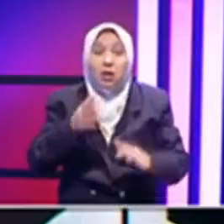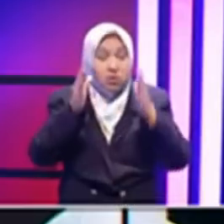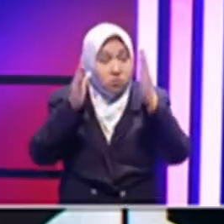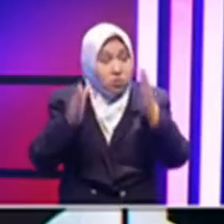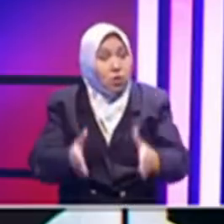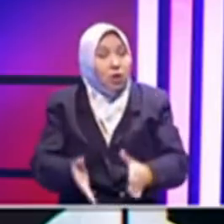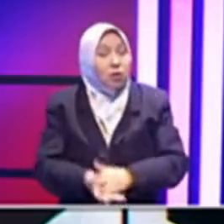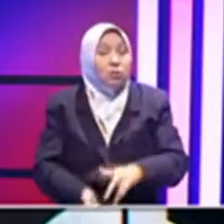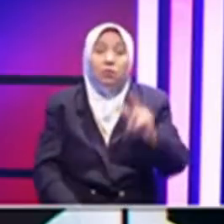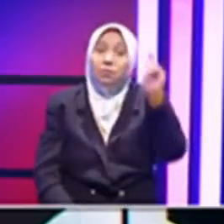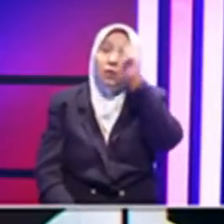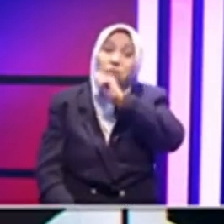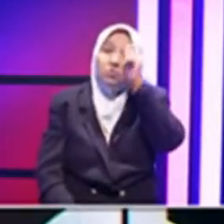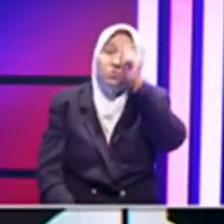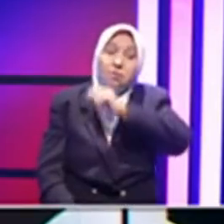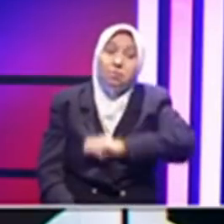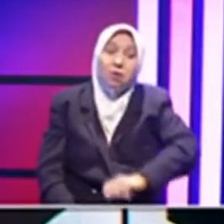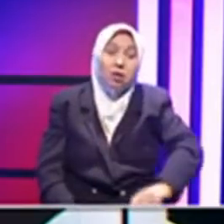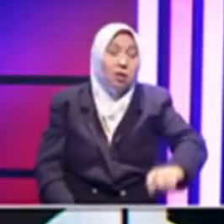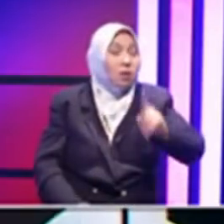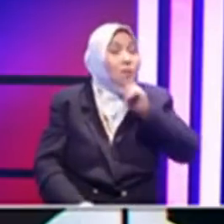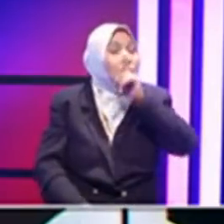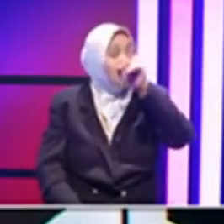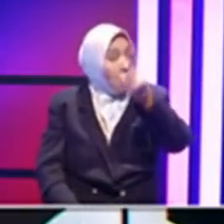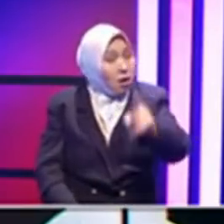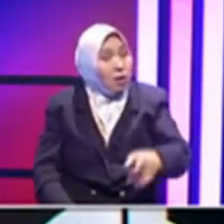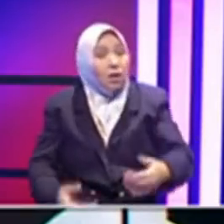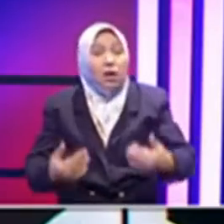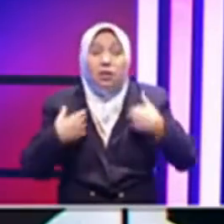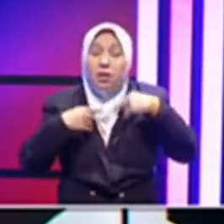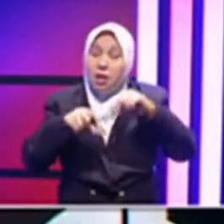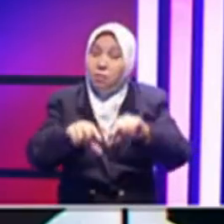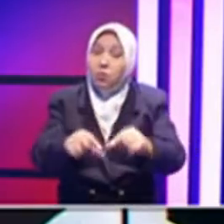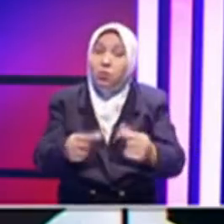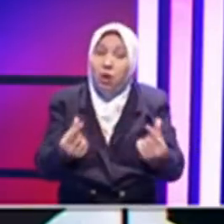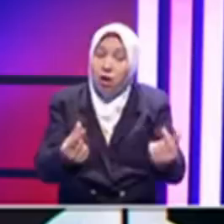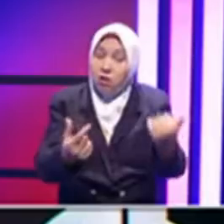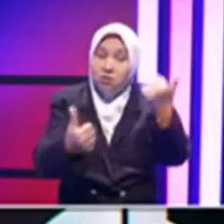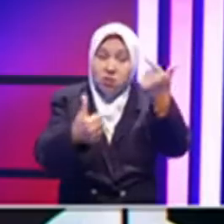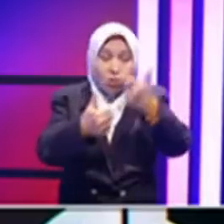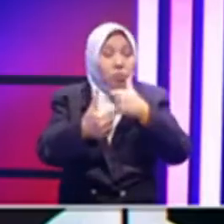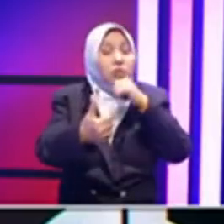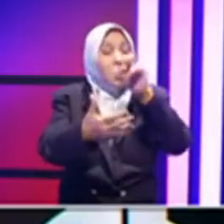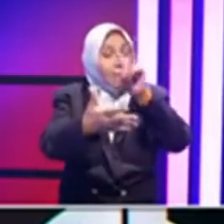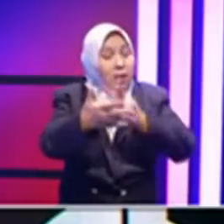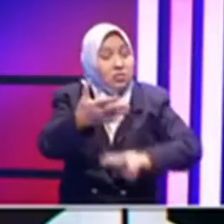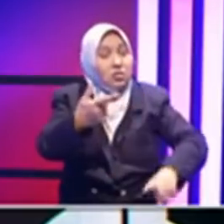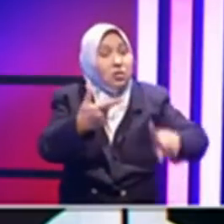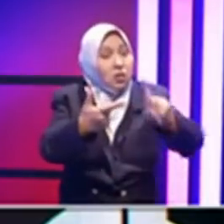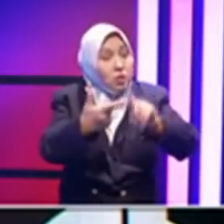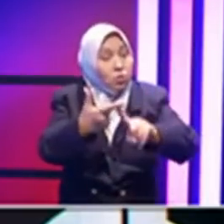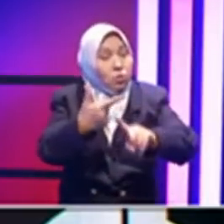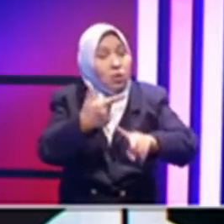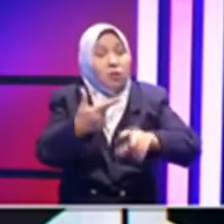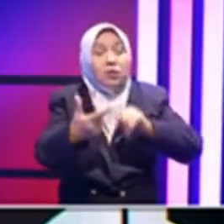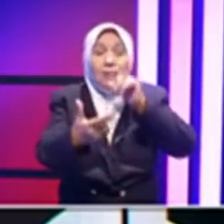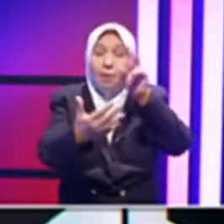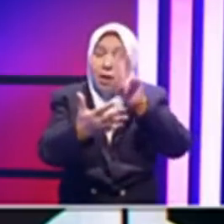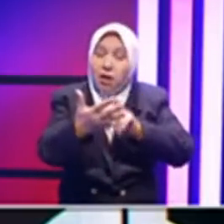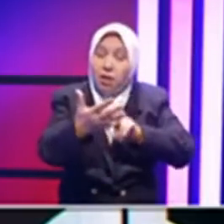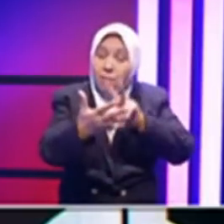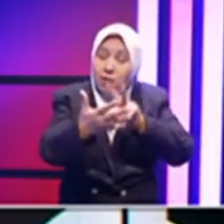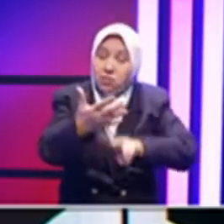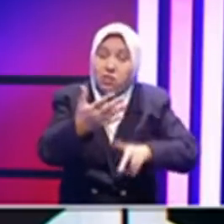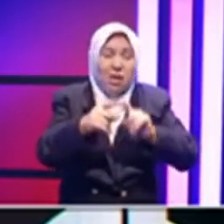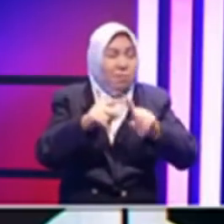itu mendustakan kepada al-haq, kebenaran yang ada dalam Al-Quran, satu, tak baca, kedua, tak dah baca tapi tak cuba